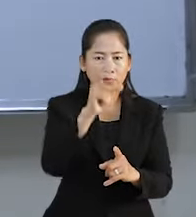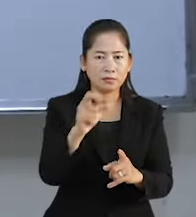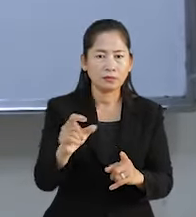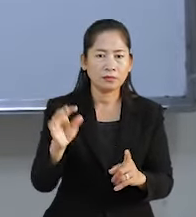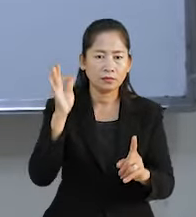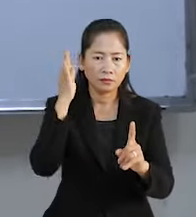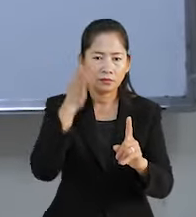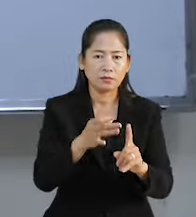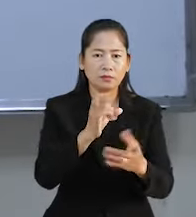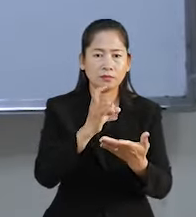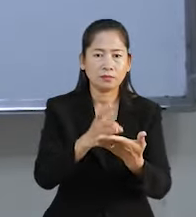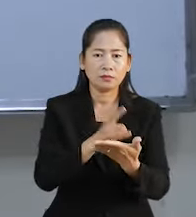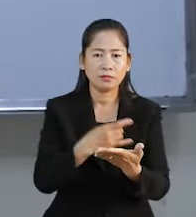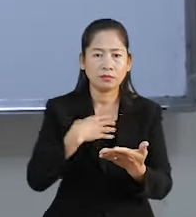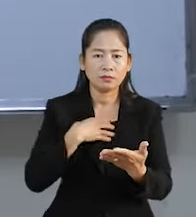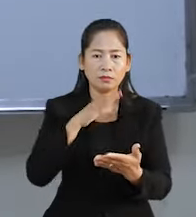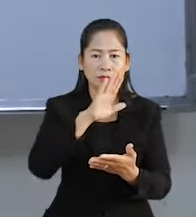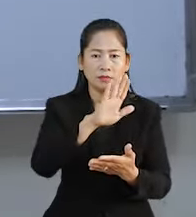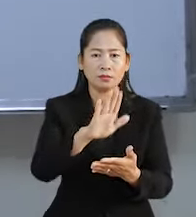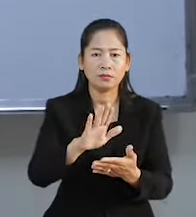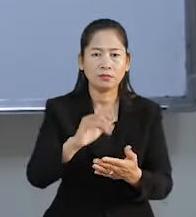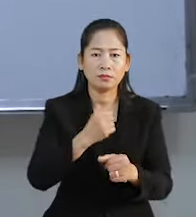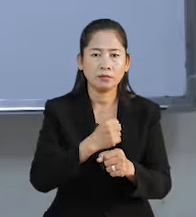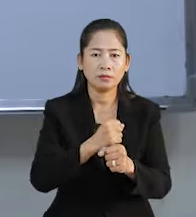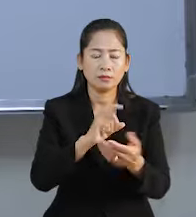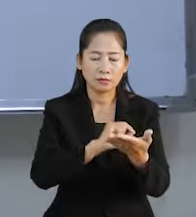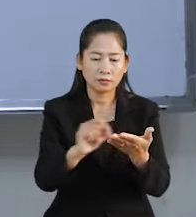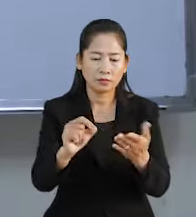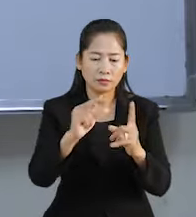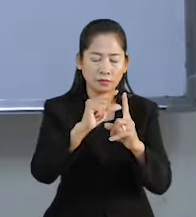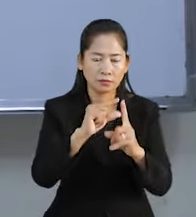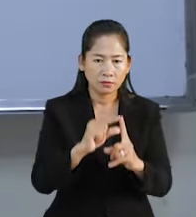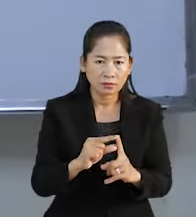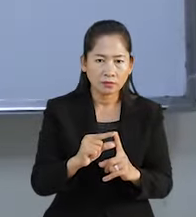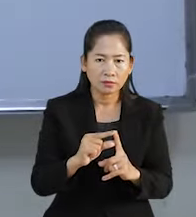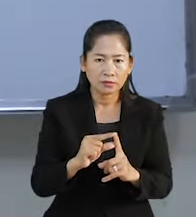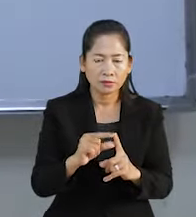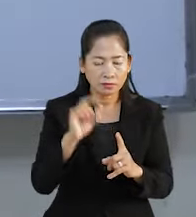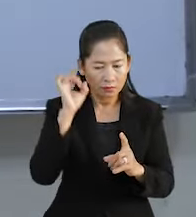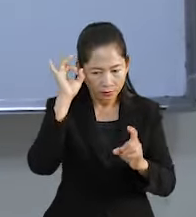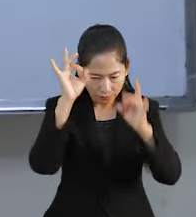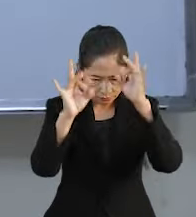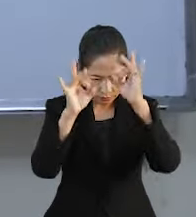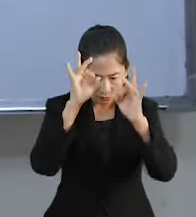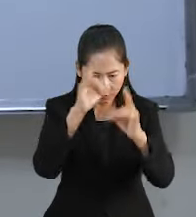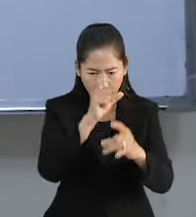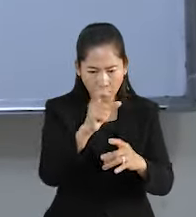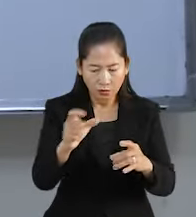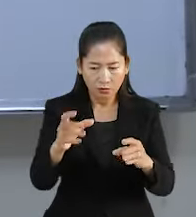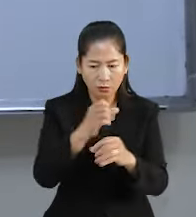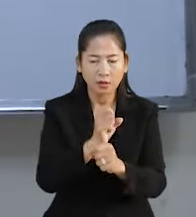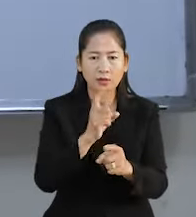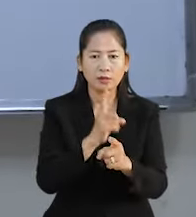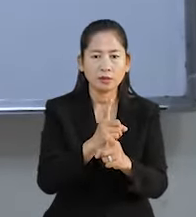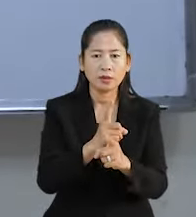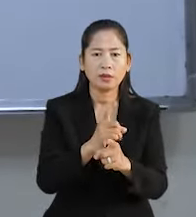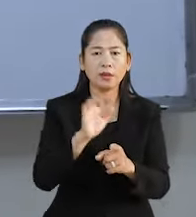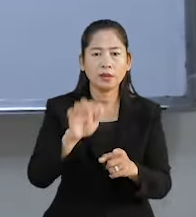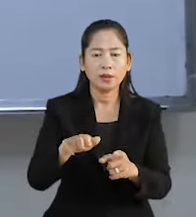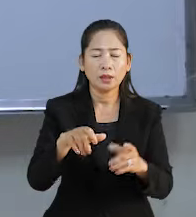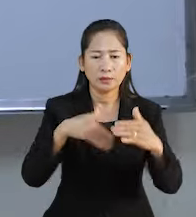ត្ថុបំណងនៃមេរៀនគឺចង់ឲ្យកូនកូនទាំងអស់គ្នានឹងធ្វើការសរសេរកថាខណ្ឌបរណីអំពីមនុស្សបានត្រឹមត្រូវណាកូនណា